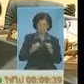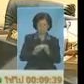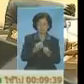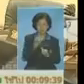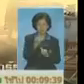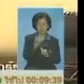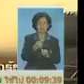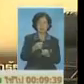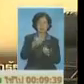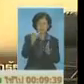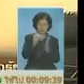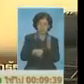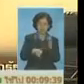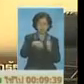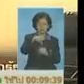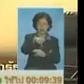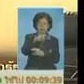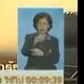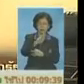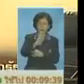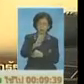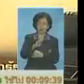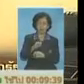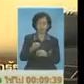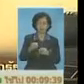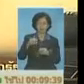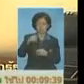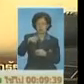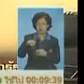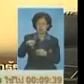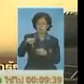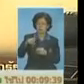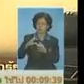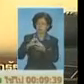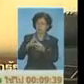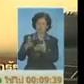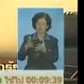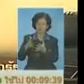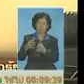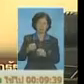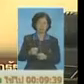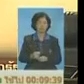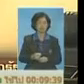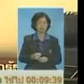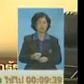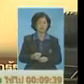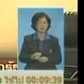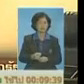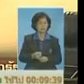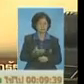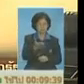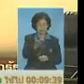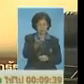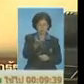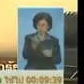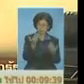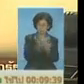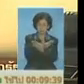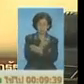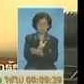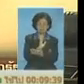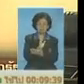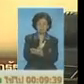ดหัวคุณพงศพัฒน์ก็ไม่เกี่ยวแล้วตอนหลังทำไมผมยังไม่เข้าใจงานเนี่ยครับถ้าคุณไม่เปลี่ยน